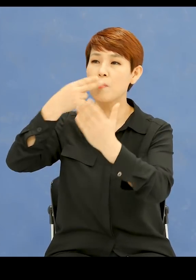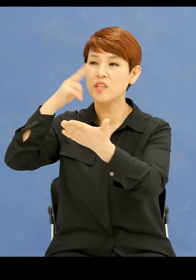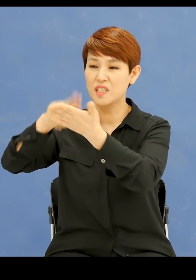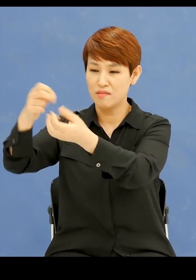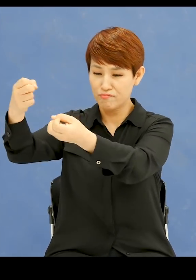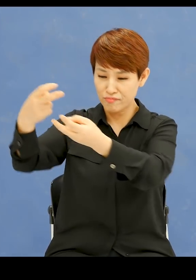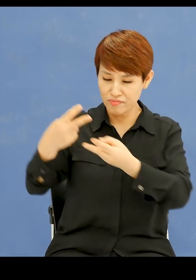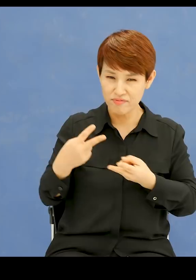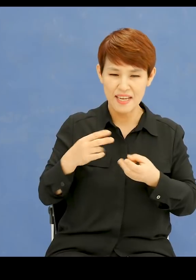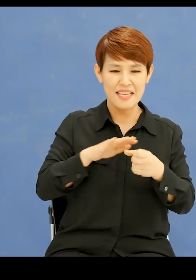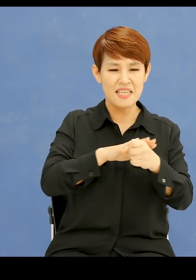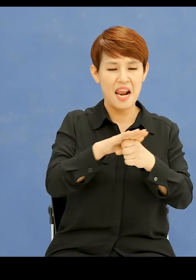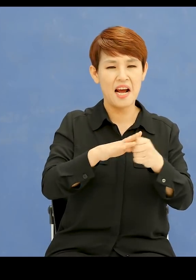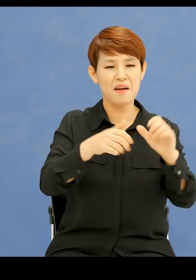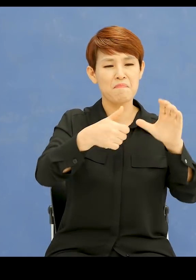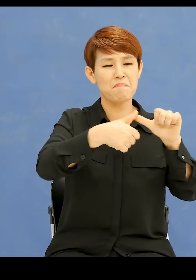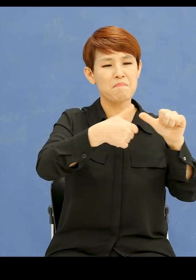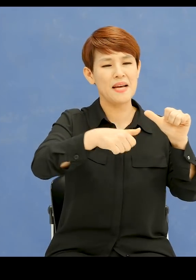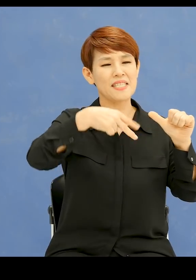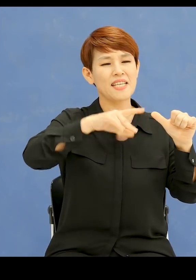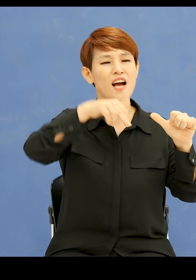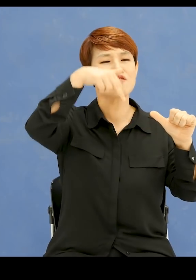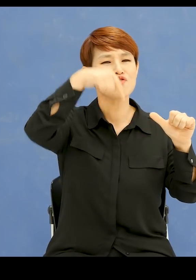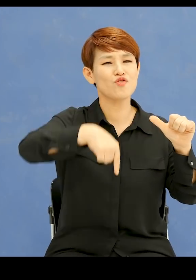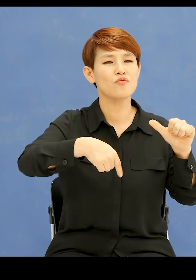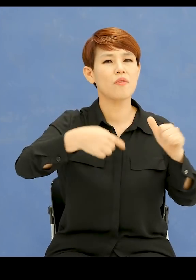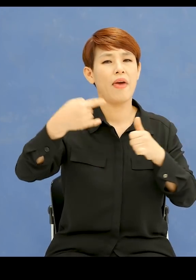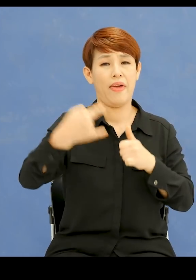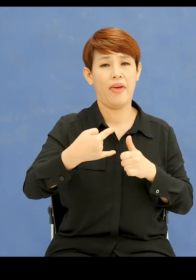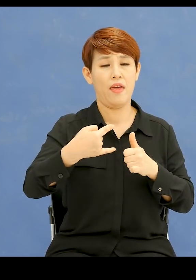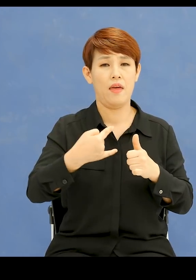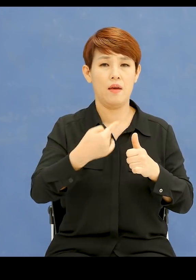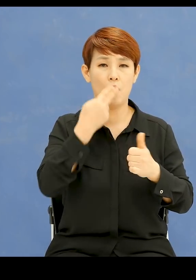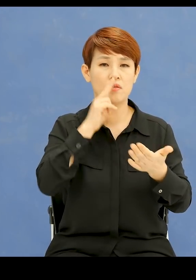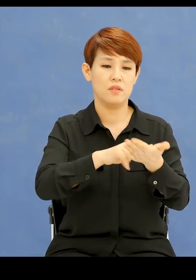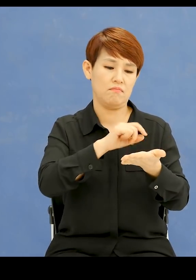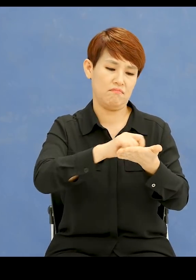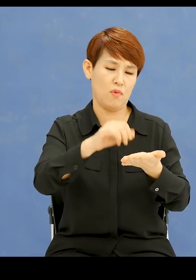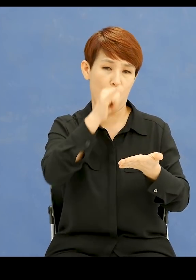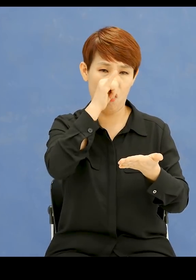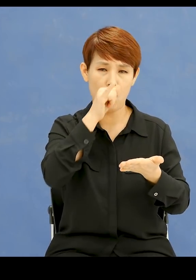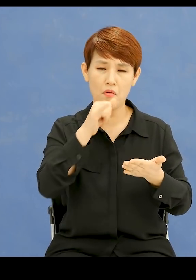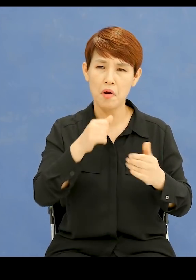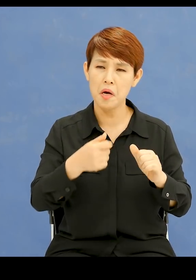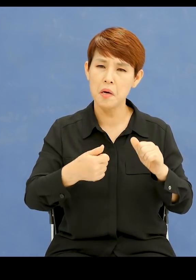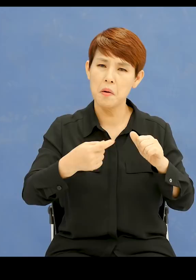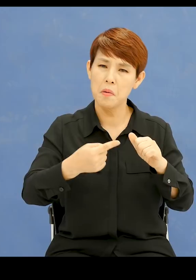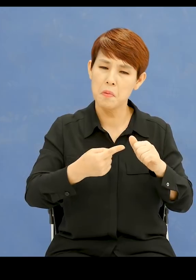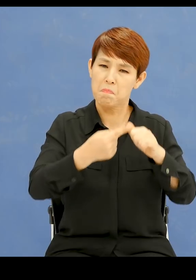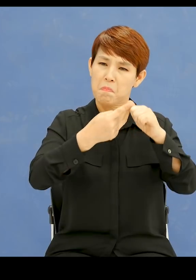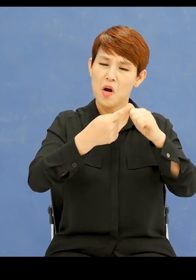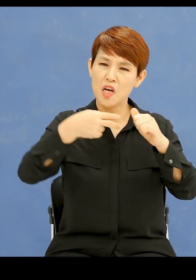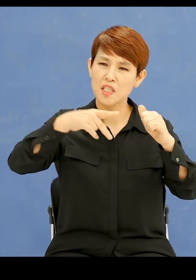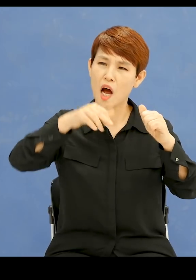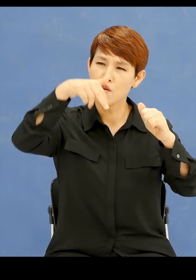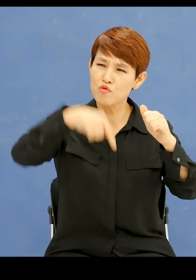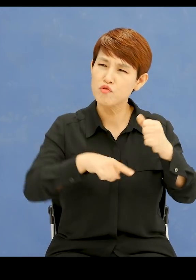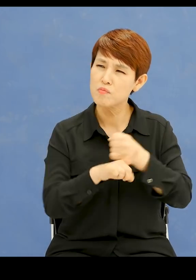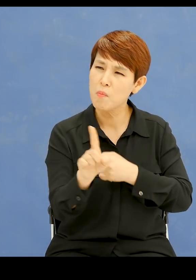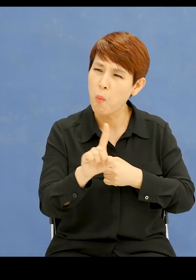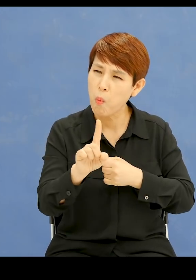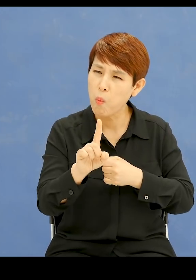보내실 때도 항상 사랑하는 맞상주에게 이렇게 편지를 보내셔요. 저는 맞상주가 무슨 뜻인지도 몰랐죠.